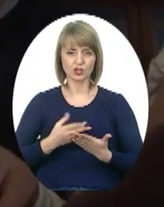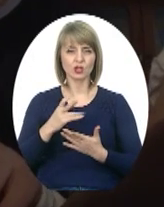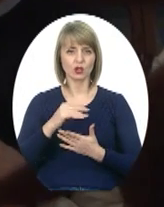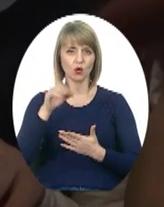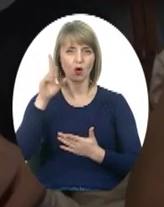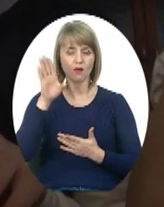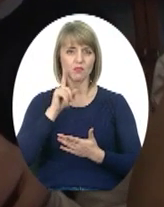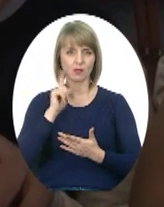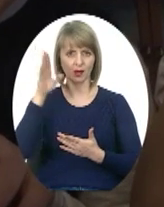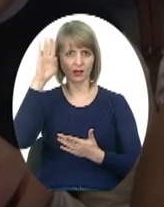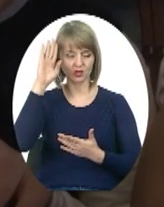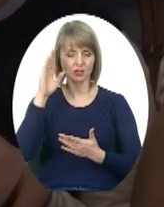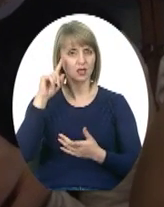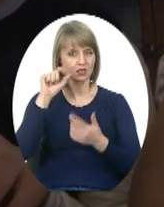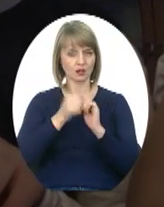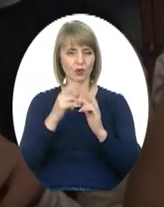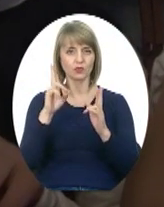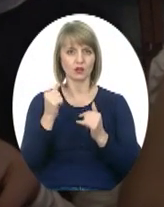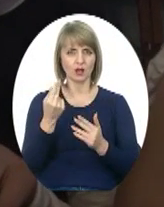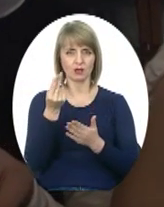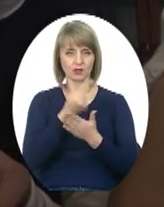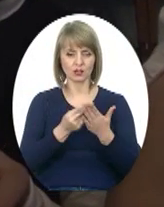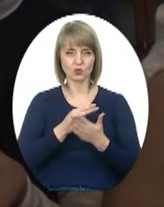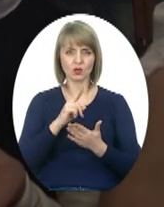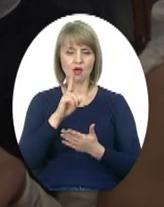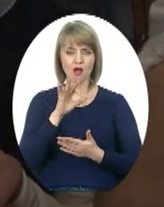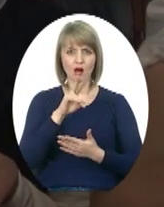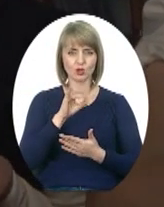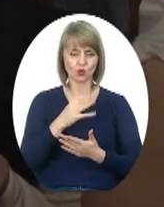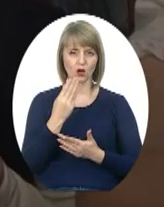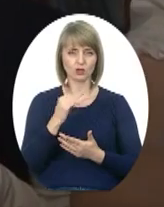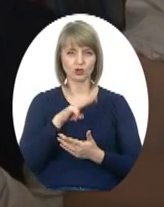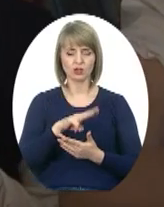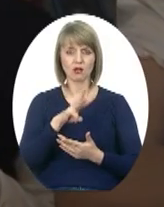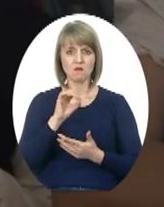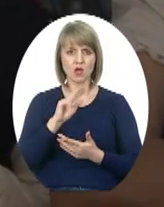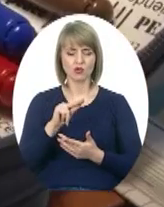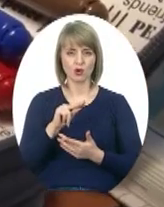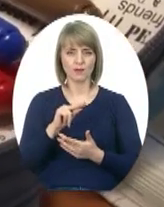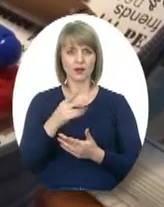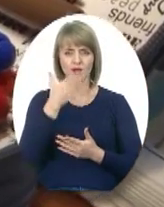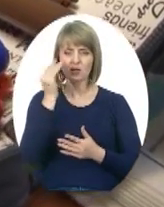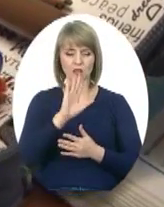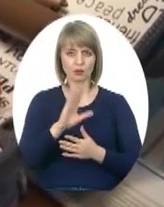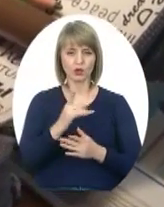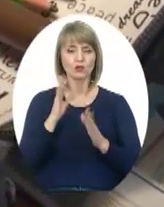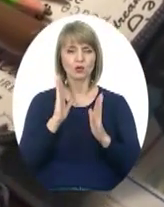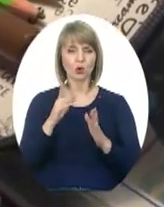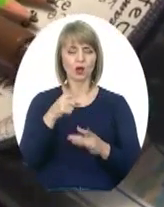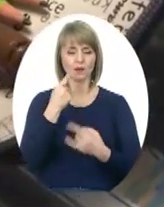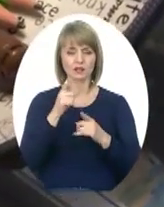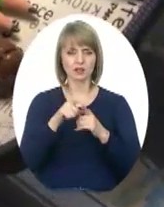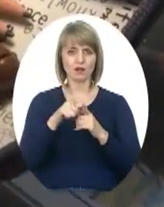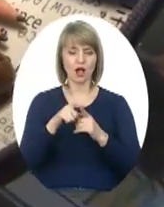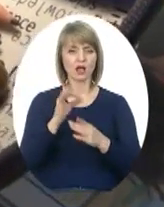но подросток уже запомнил, как выглядит кольчуга, щит, меч, палец и не забудет. Только вот произносить